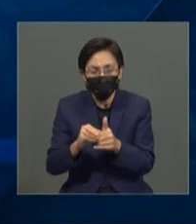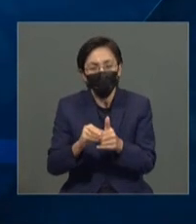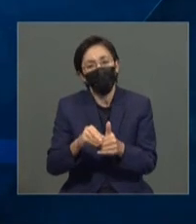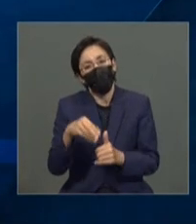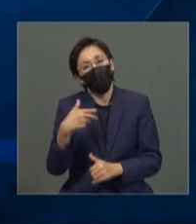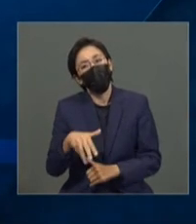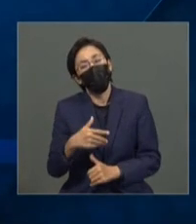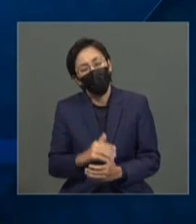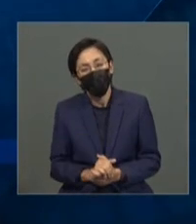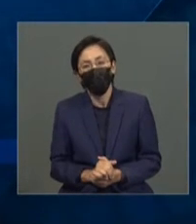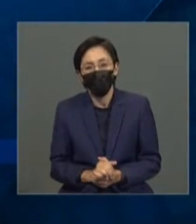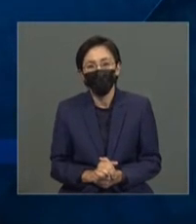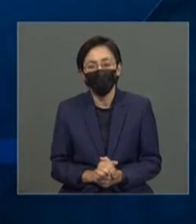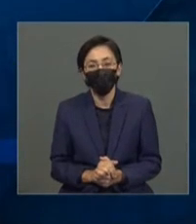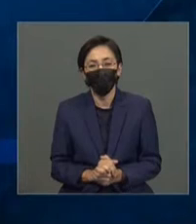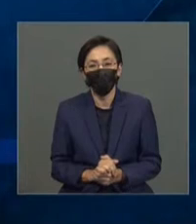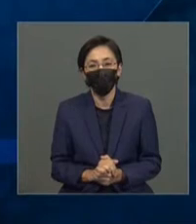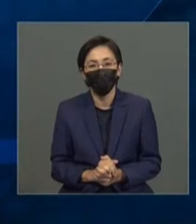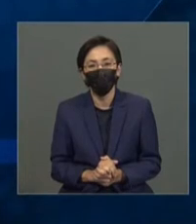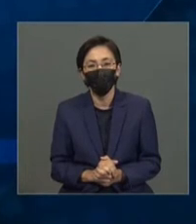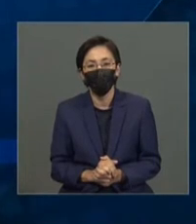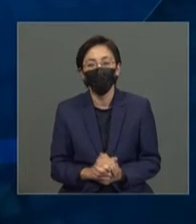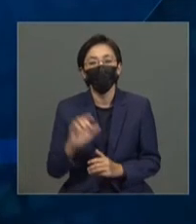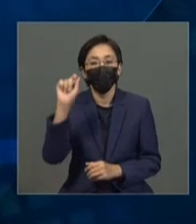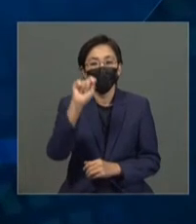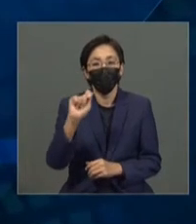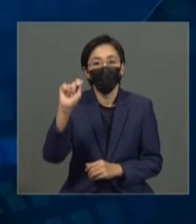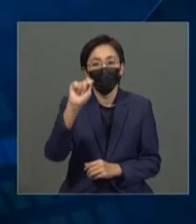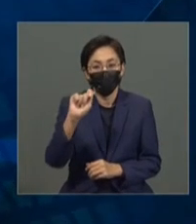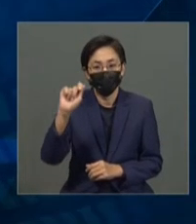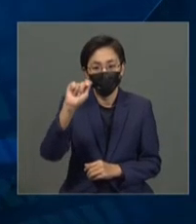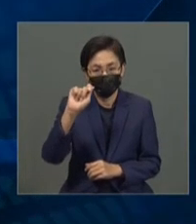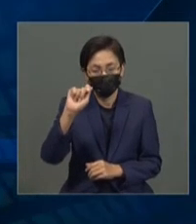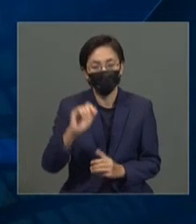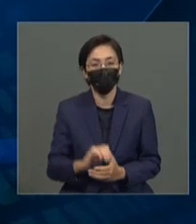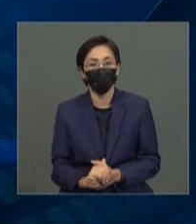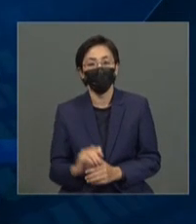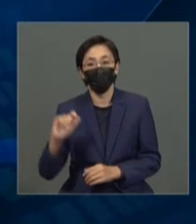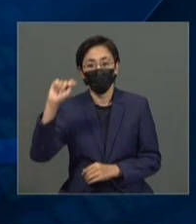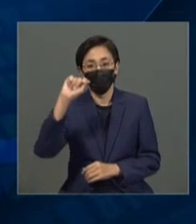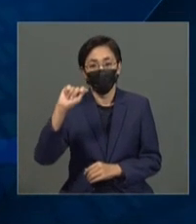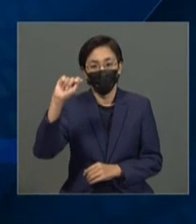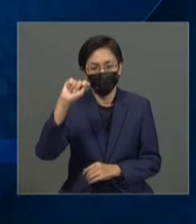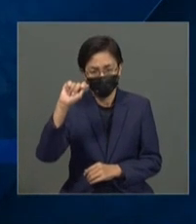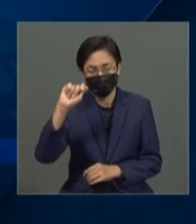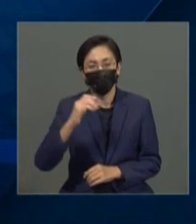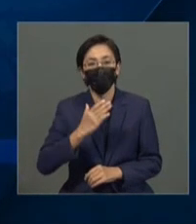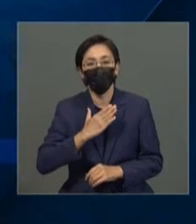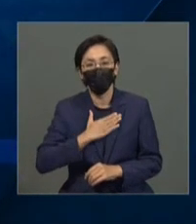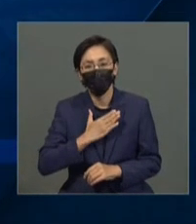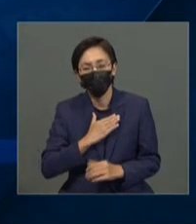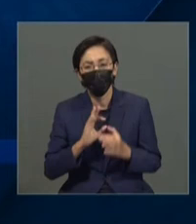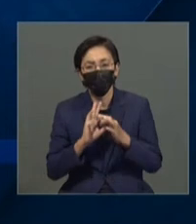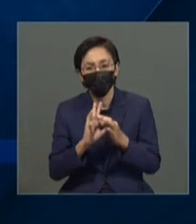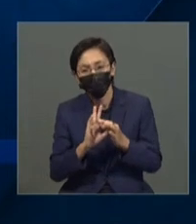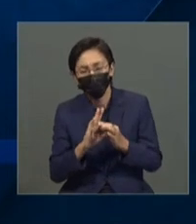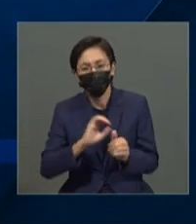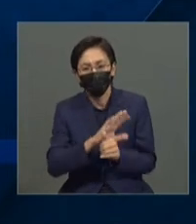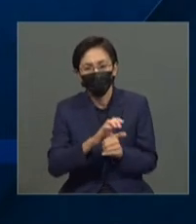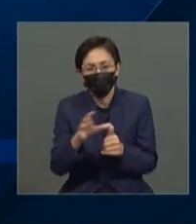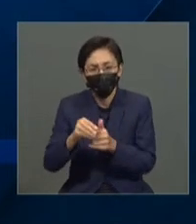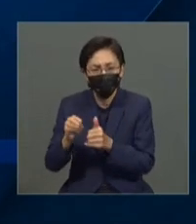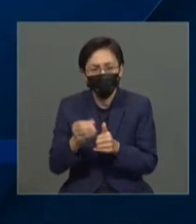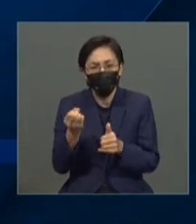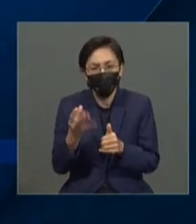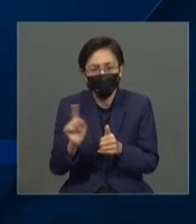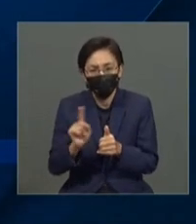ทั้งในส่วนของเพื่อนบ้านทางทวีปเอเชียนะคะก็จะมีในส่วนที่เรามีความเป็นห่วงกังวลเป็นในส่วน